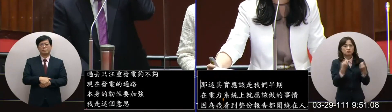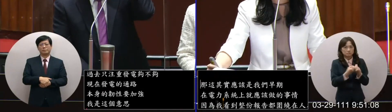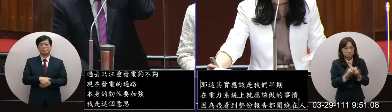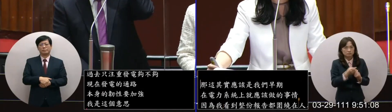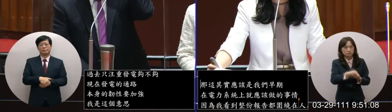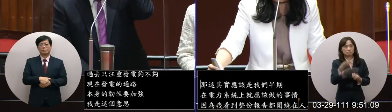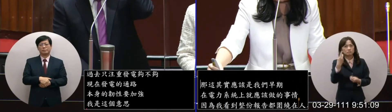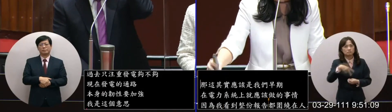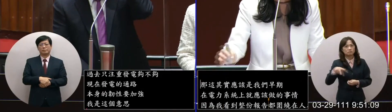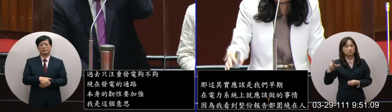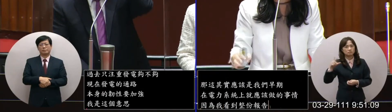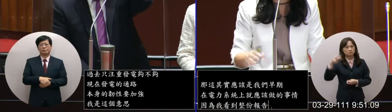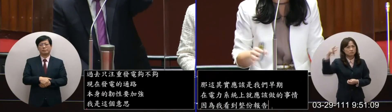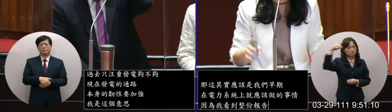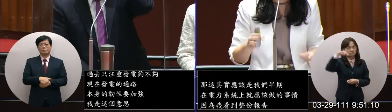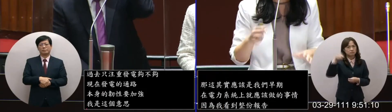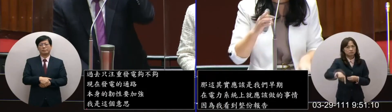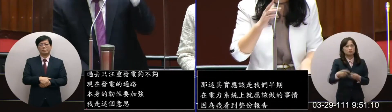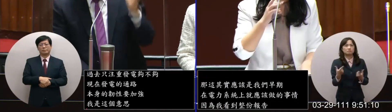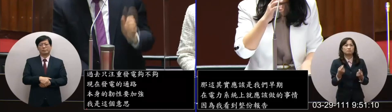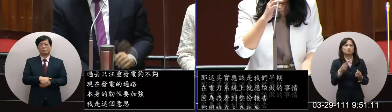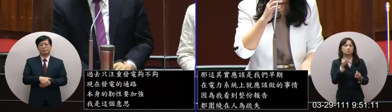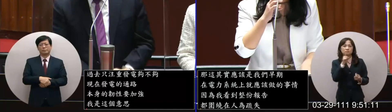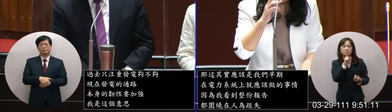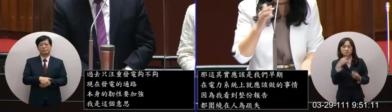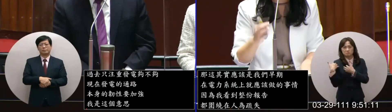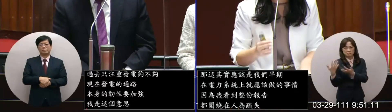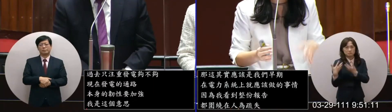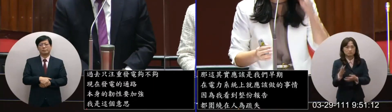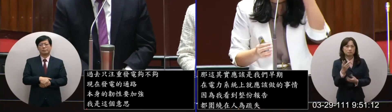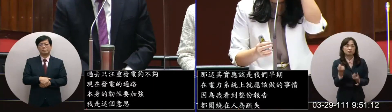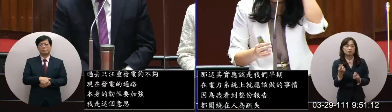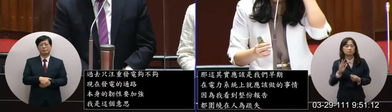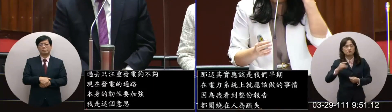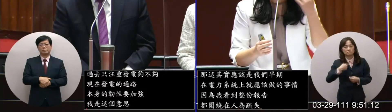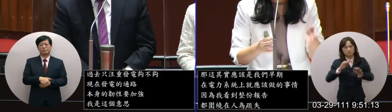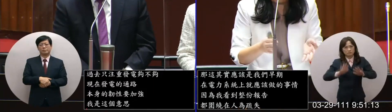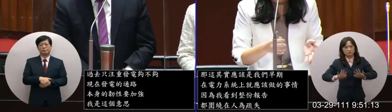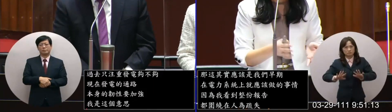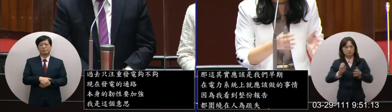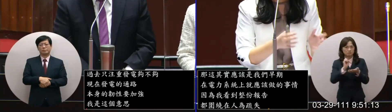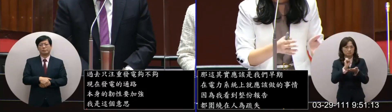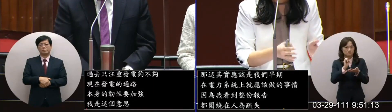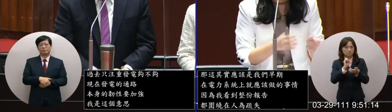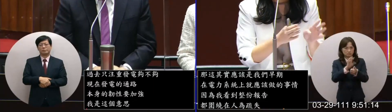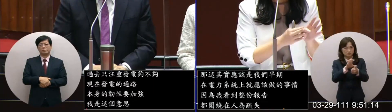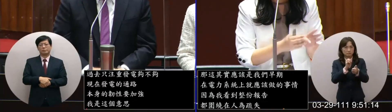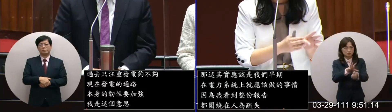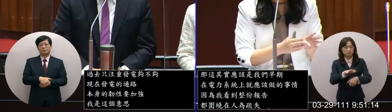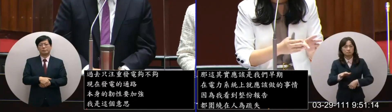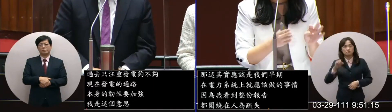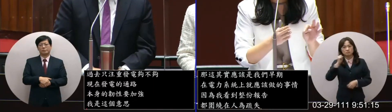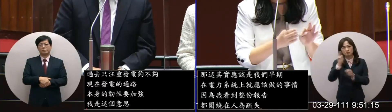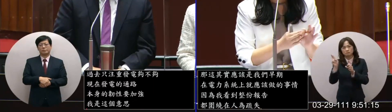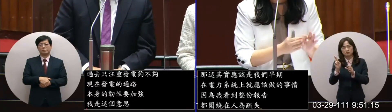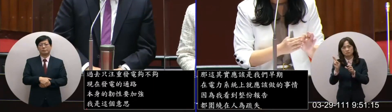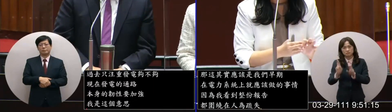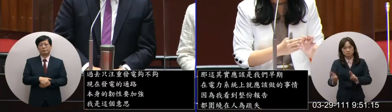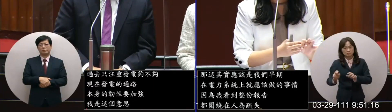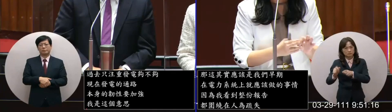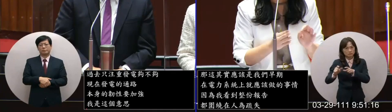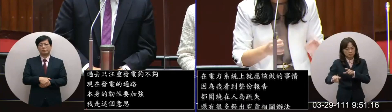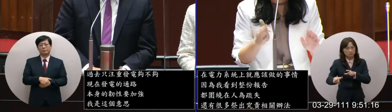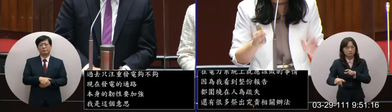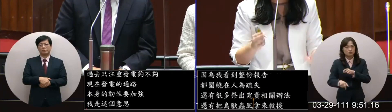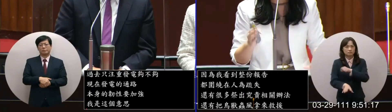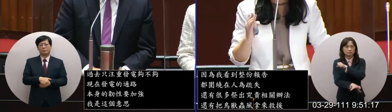逢都拿出来救援。但是我觉得今天我必须要跟院长很沉痛的告诉你，是说今天我们当然看到台电的基层的主管或者是一线